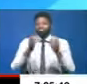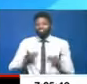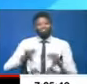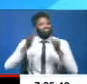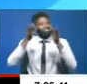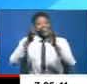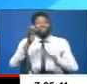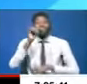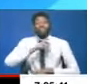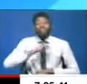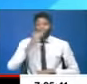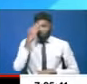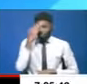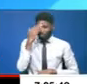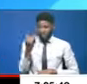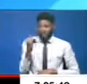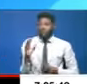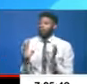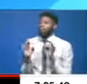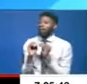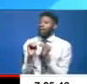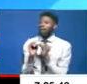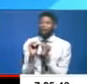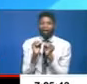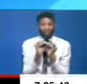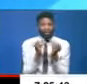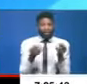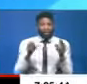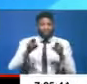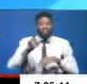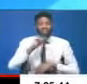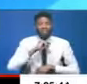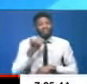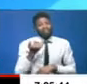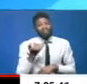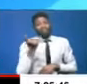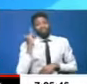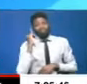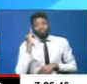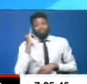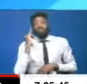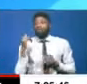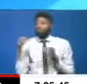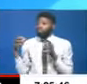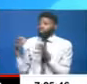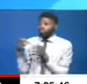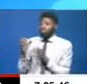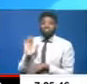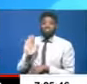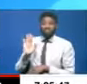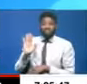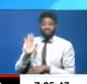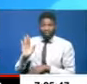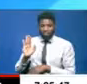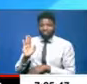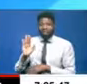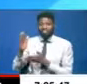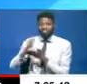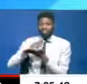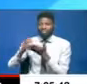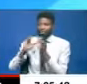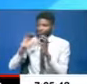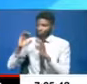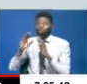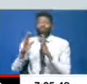unafuatia mkutano wa maridhaano uliofanyika jana kati ya chama cha wafanyakazi wa sekta ya mawasiliano na shirika la posta